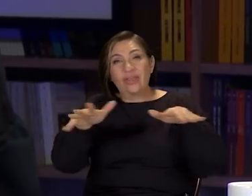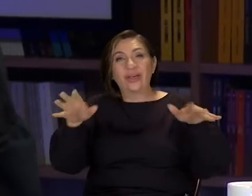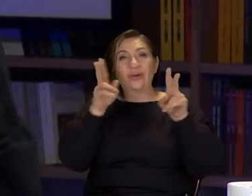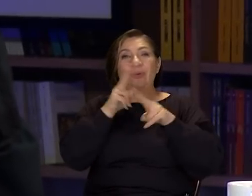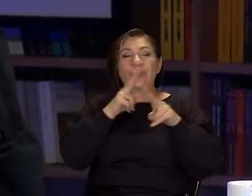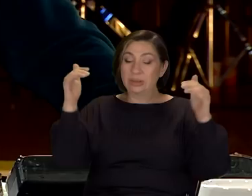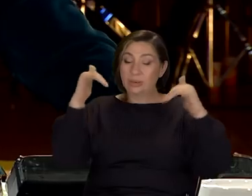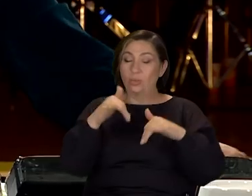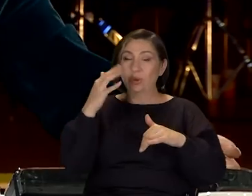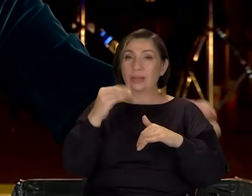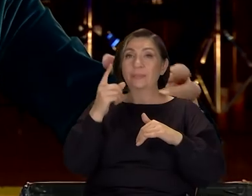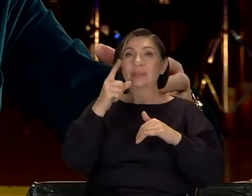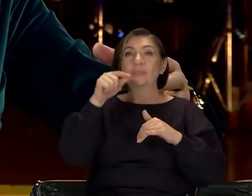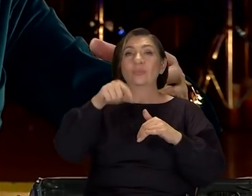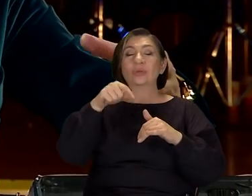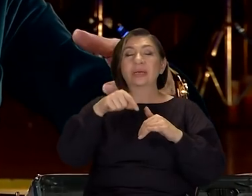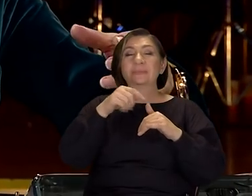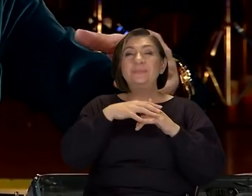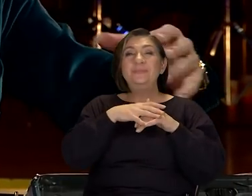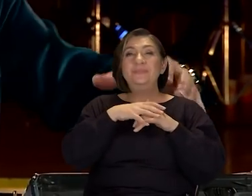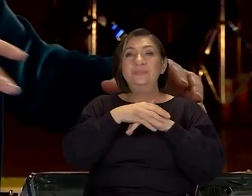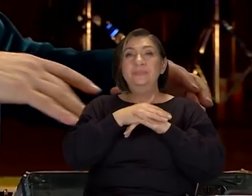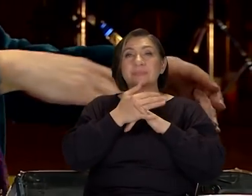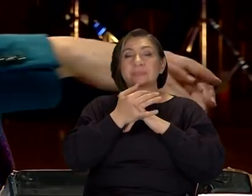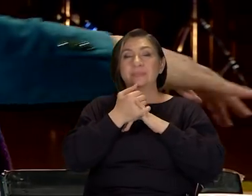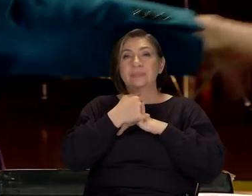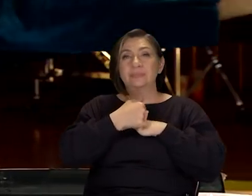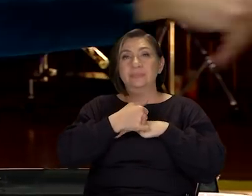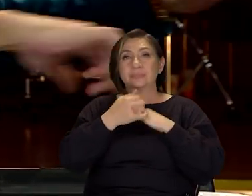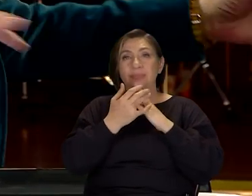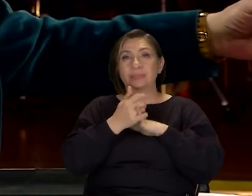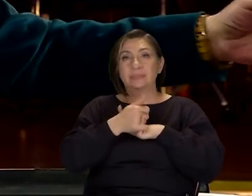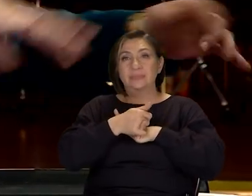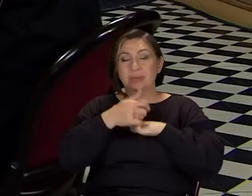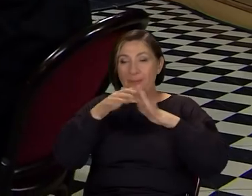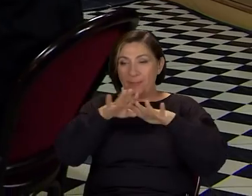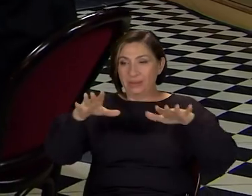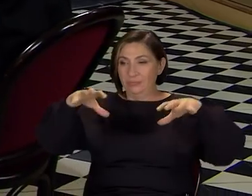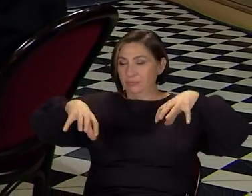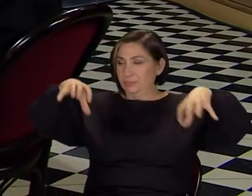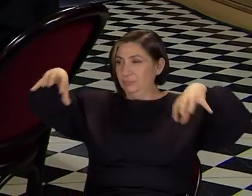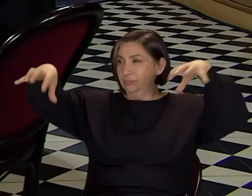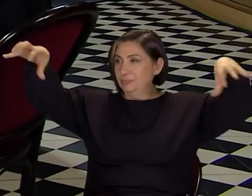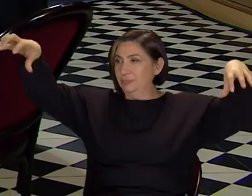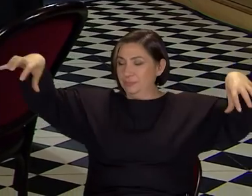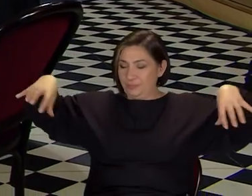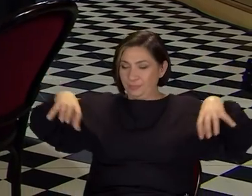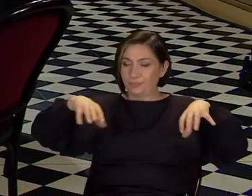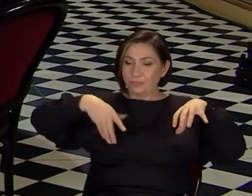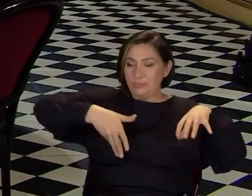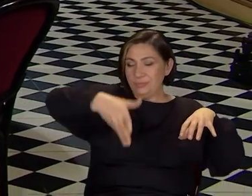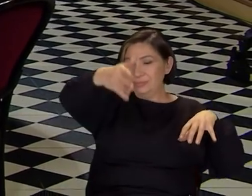reaksiyon olduğunu aynen düşünüyorum. Aynen öyle. Biz bir de burada şey gibi oluyoruz tabii. Şimdi burada bütün masalar filan, danslar filan masaların